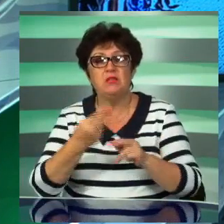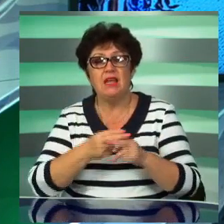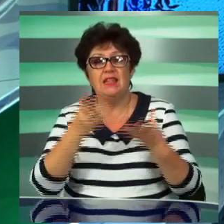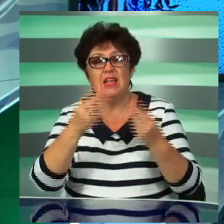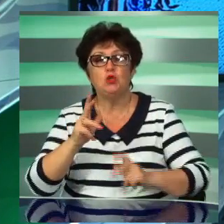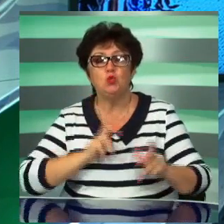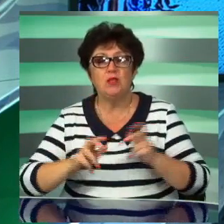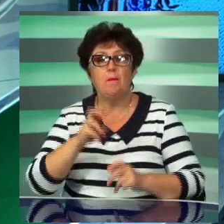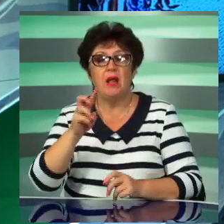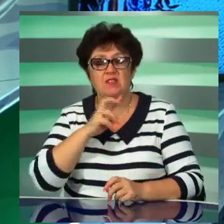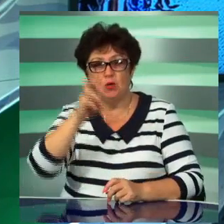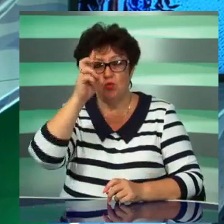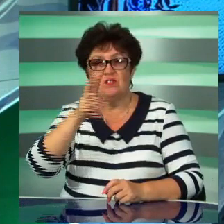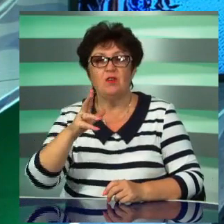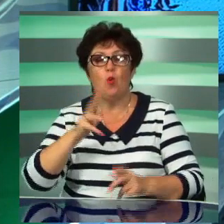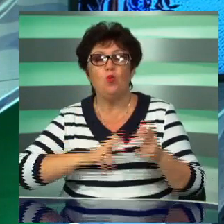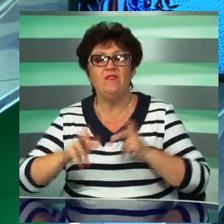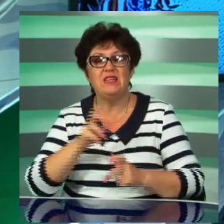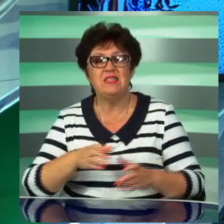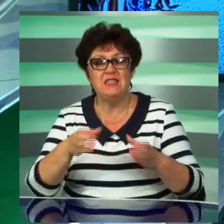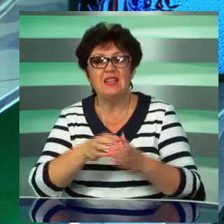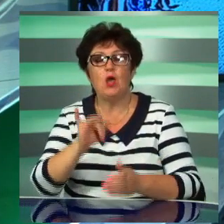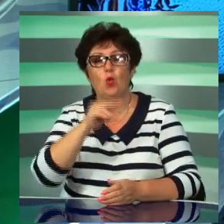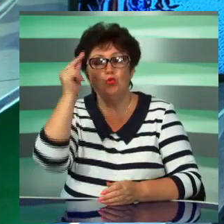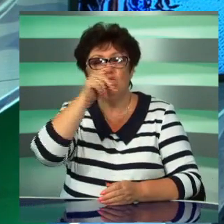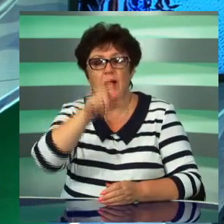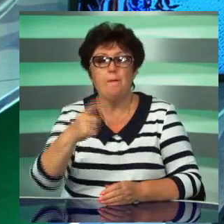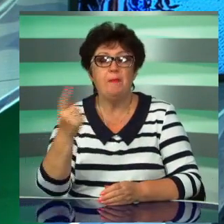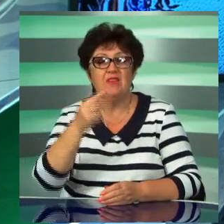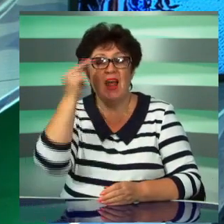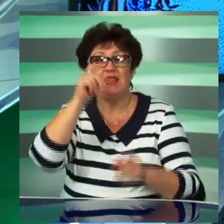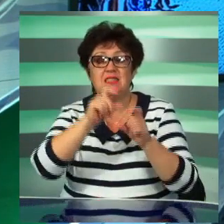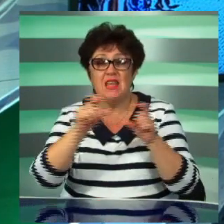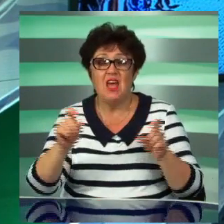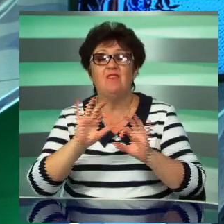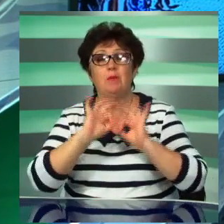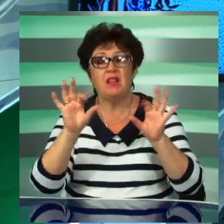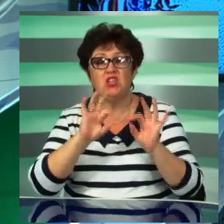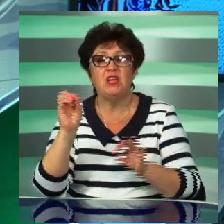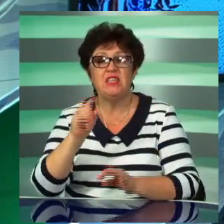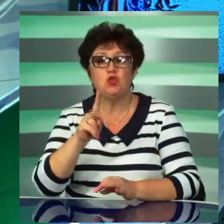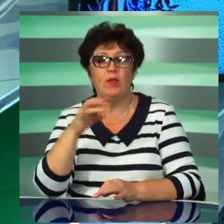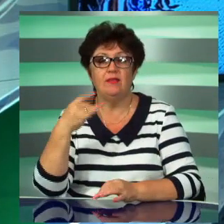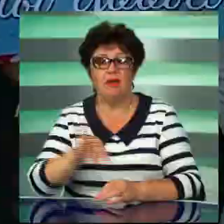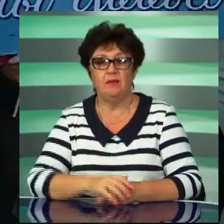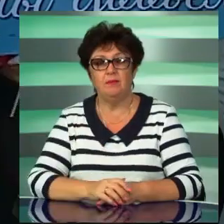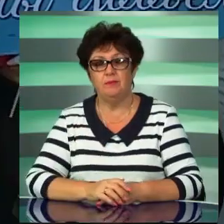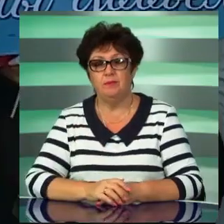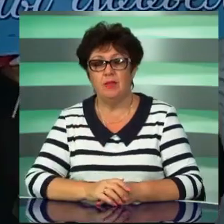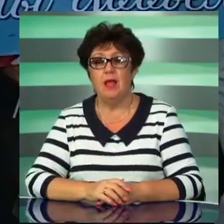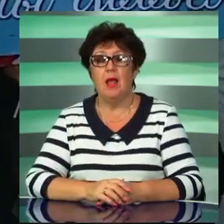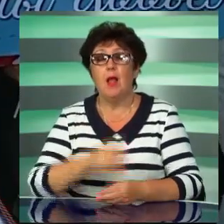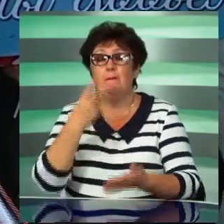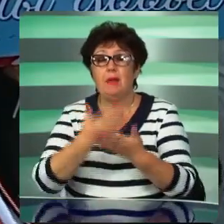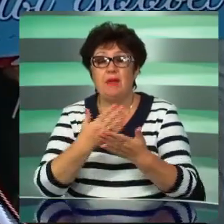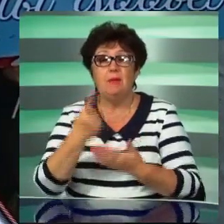день студентам Брянского государственного университета и ученикам первого лицея в репортаже Екатерины Зойдиной. Примета